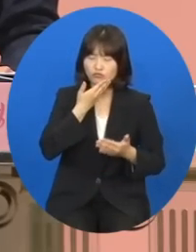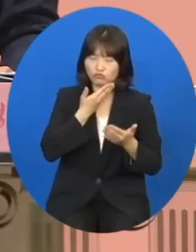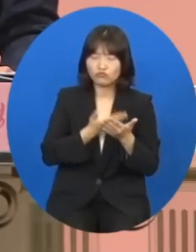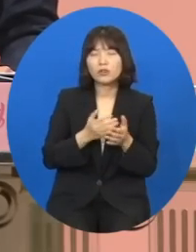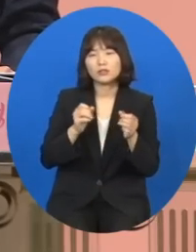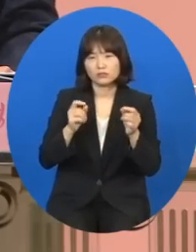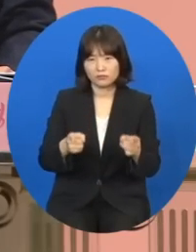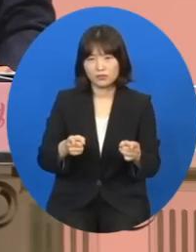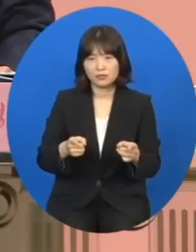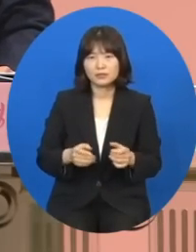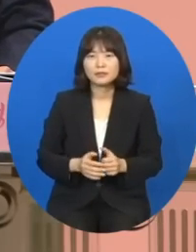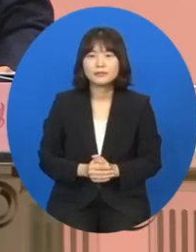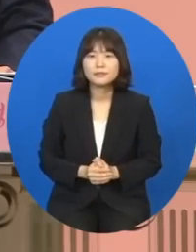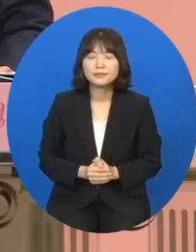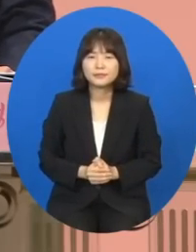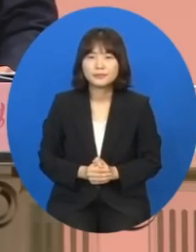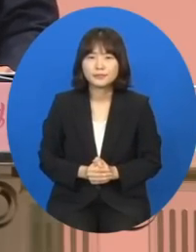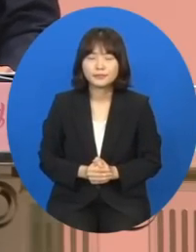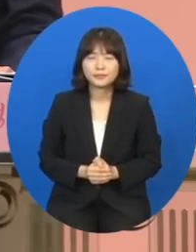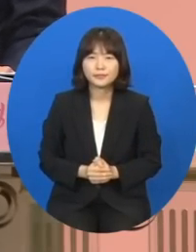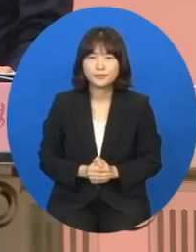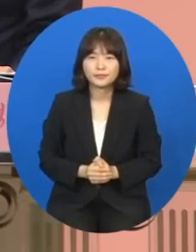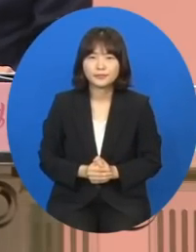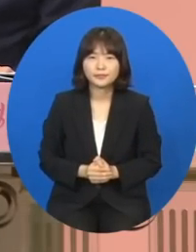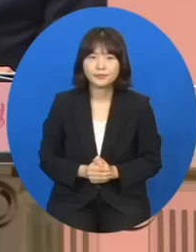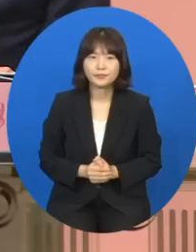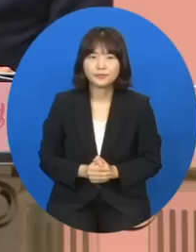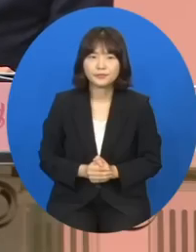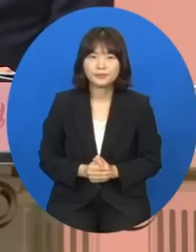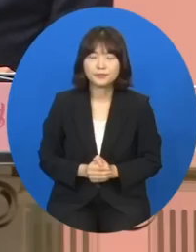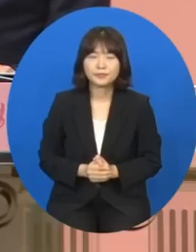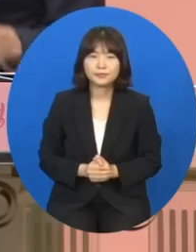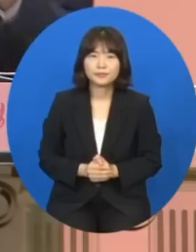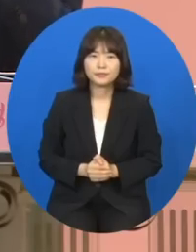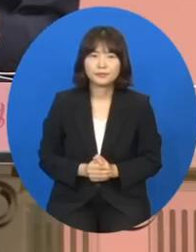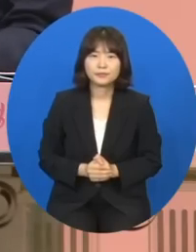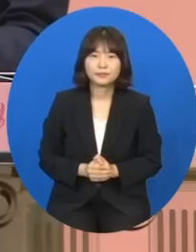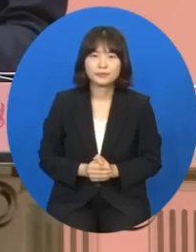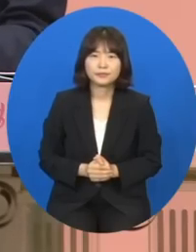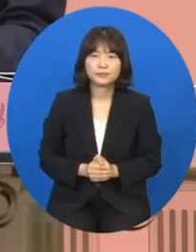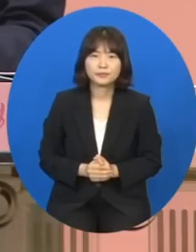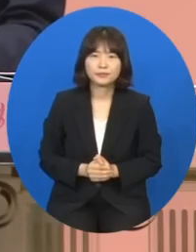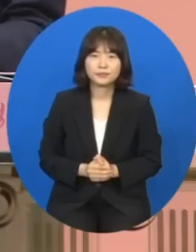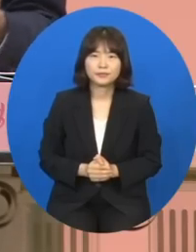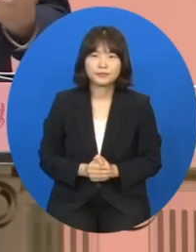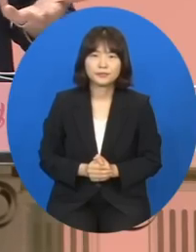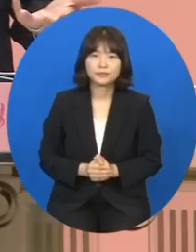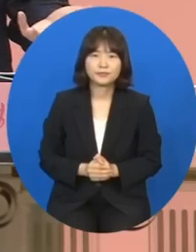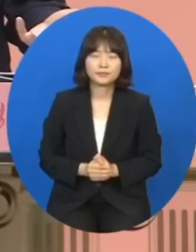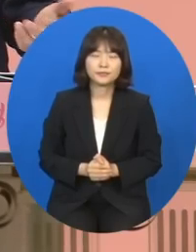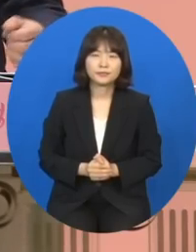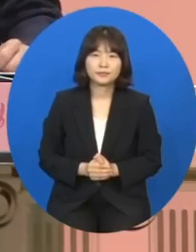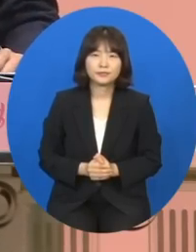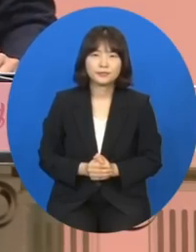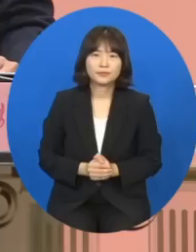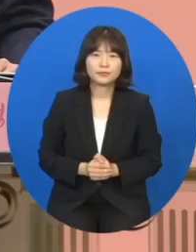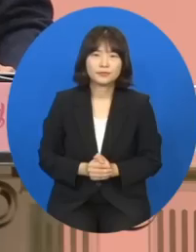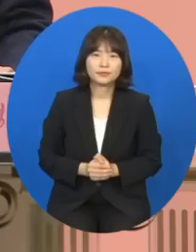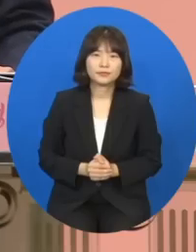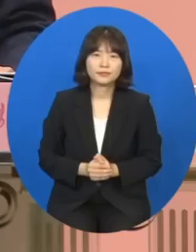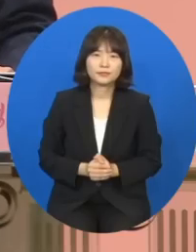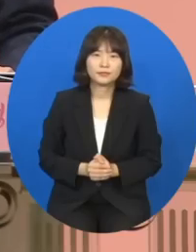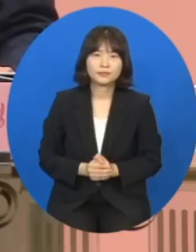것입니다 oso br 원없이 roads ws 볼드 히 호 행 없으 크루 연출